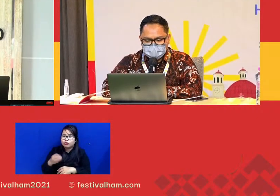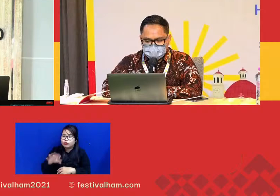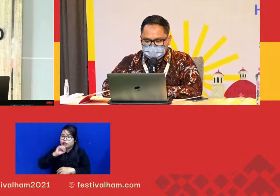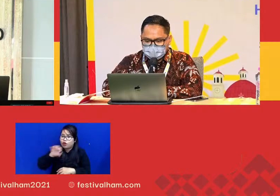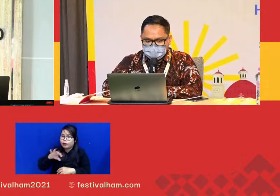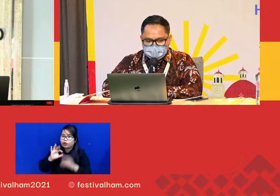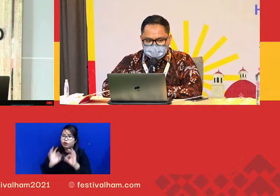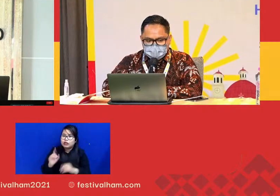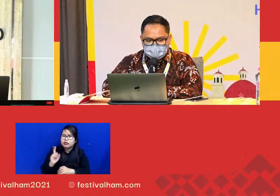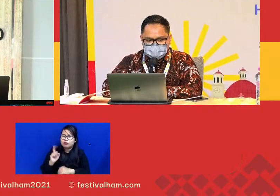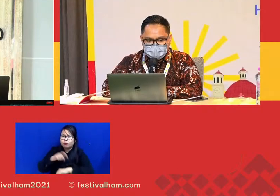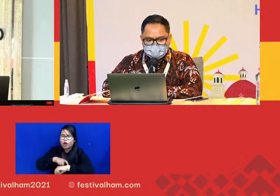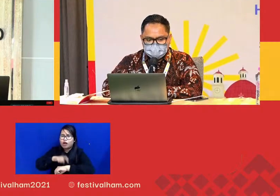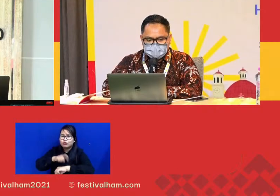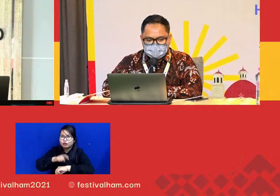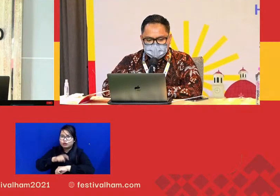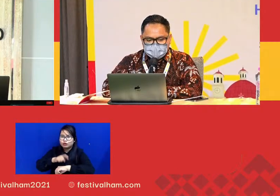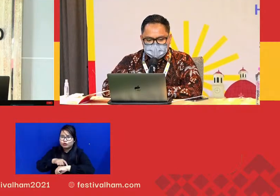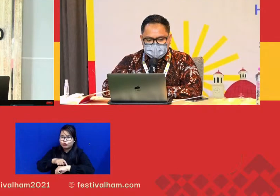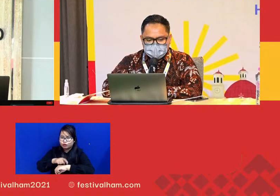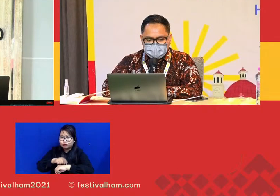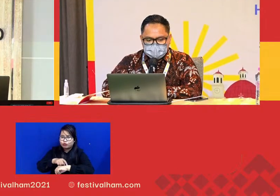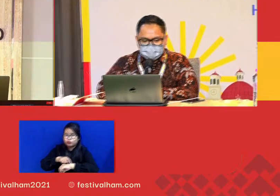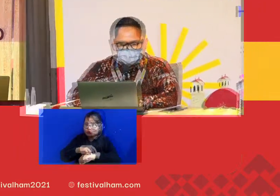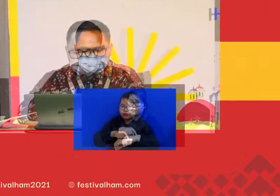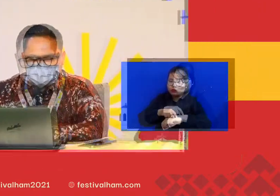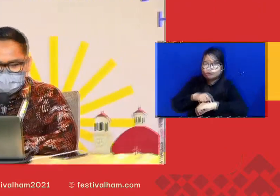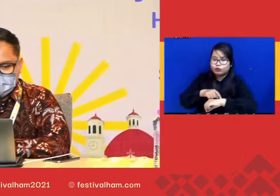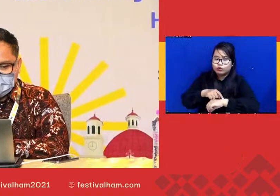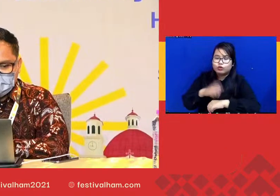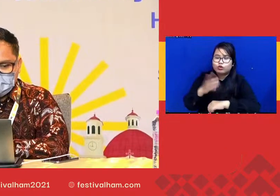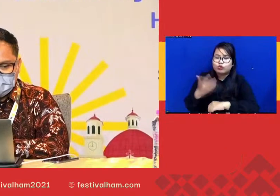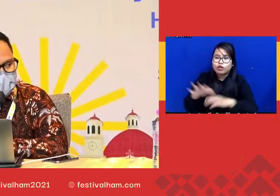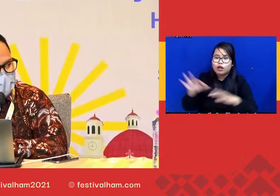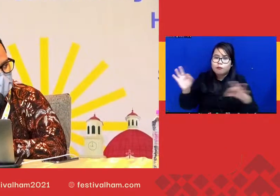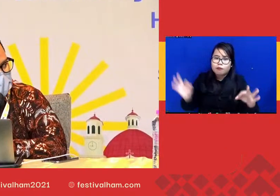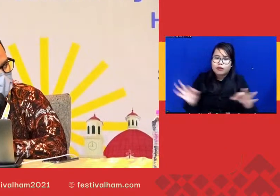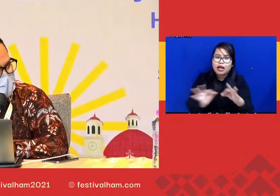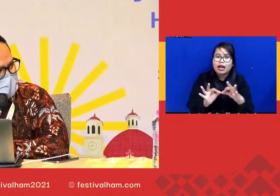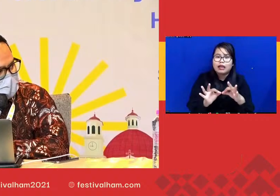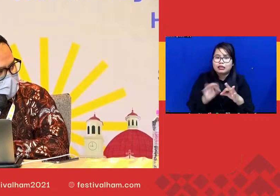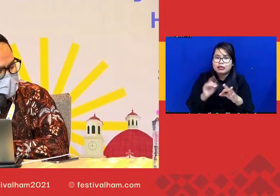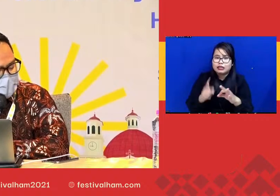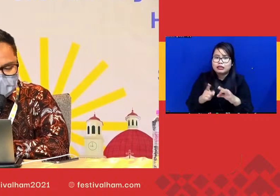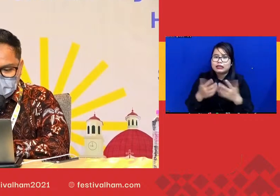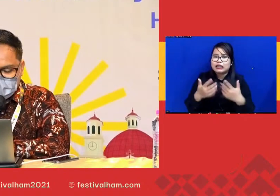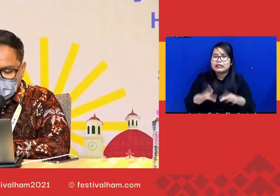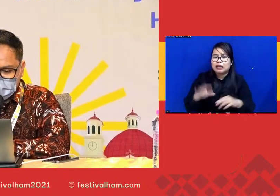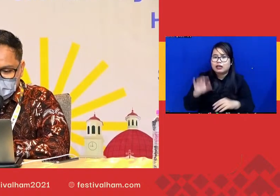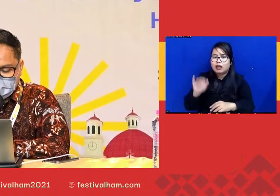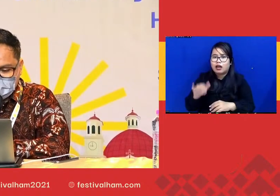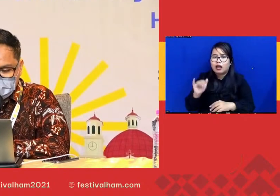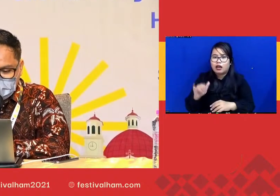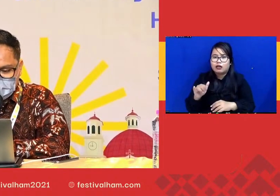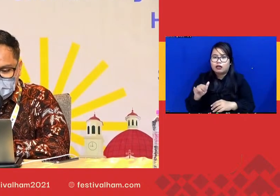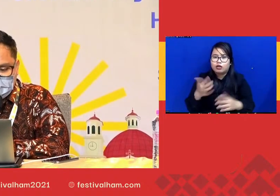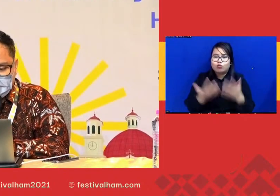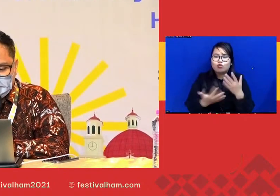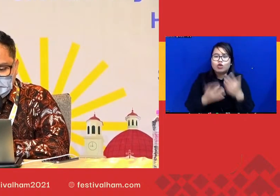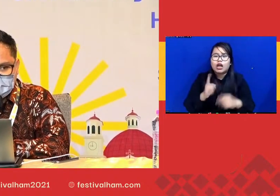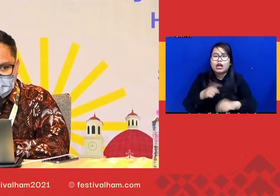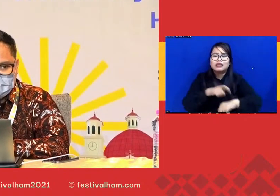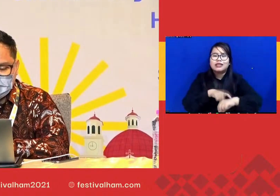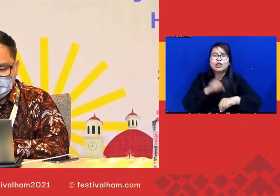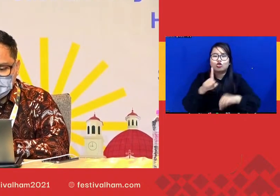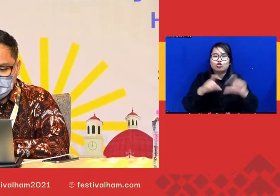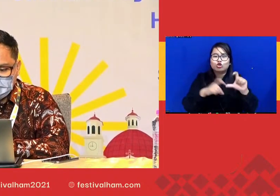waktu sudah ini ya mendekati selesai ini, karena masih ada satu sesi lagi yang